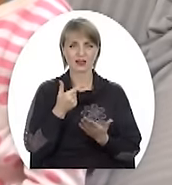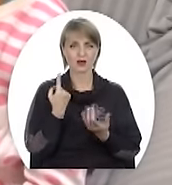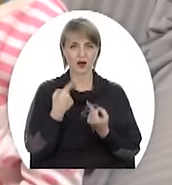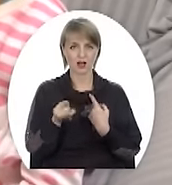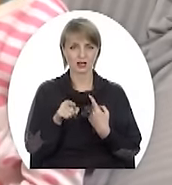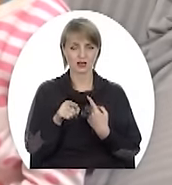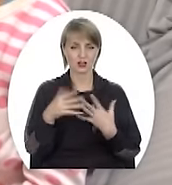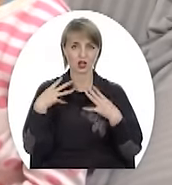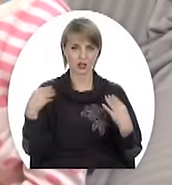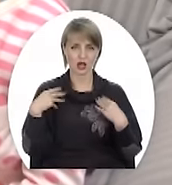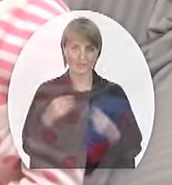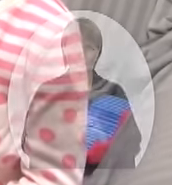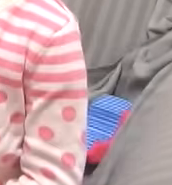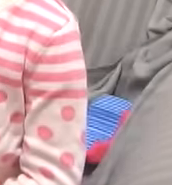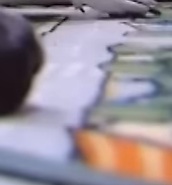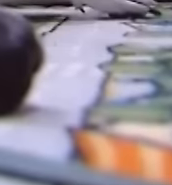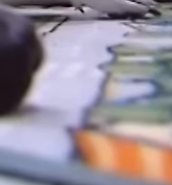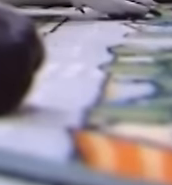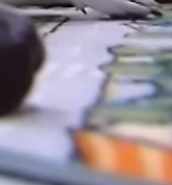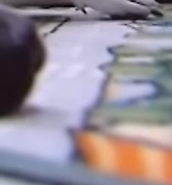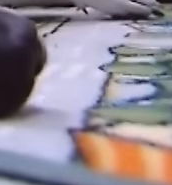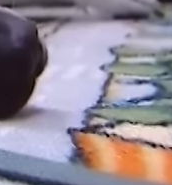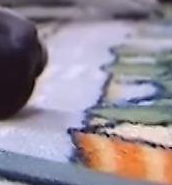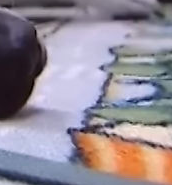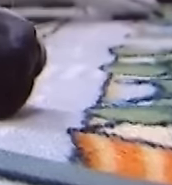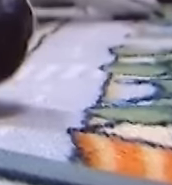цветом различная шерсть.